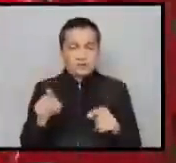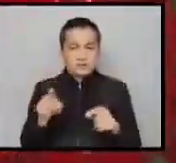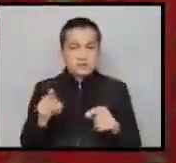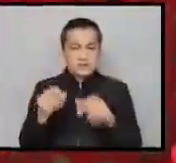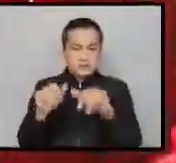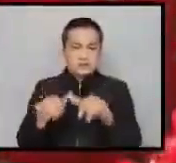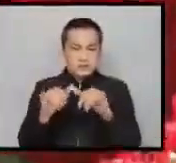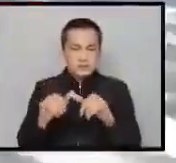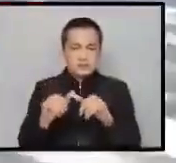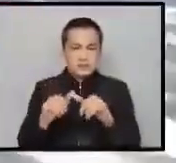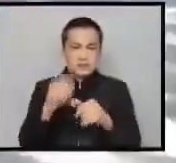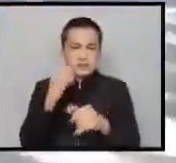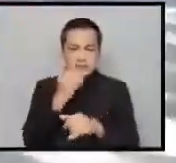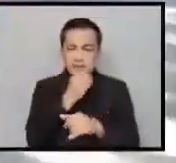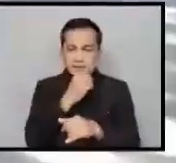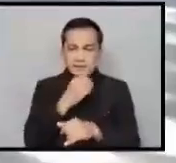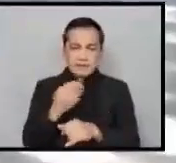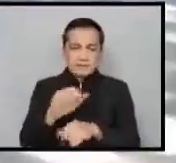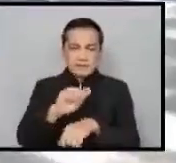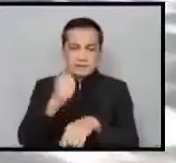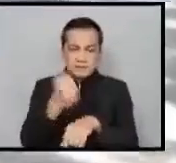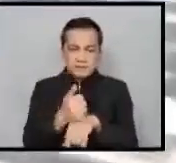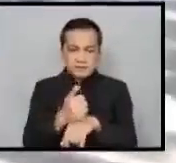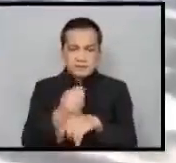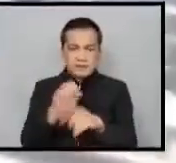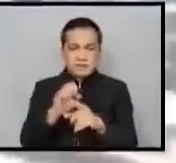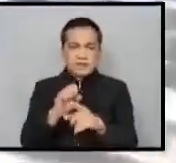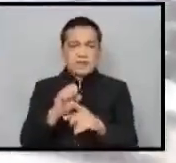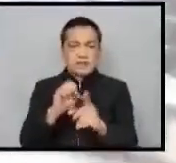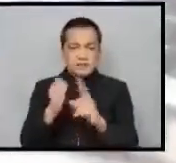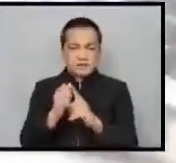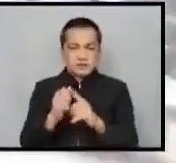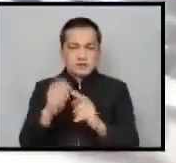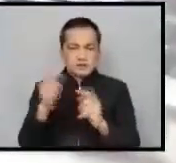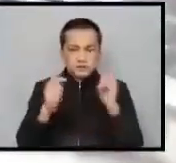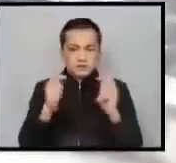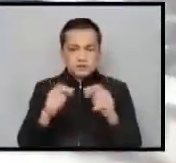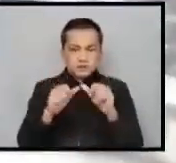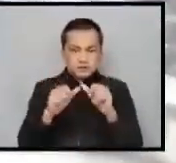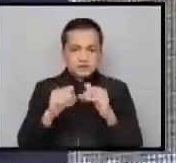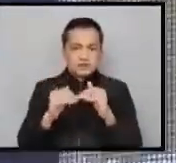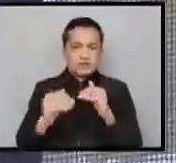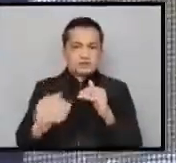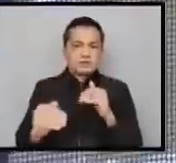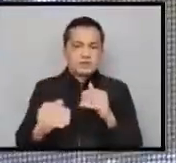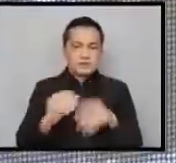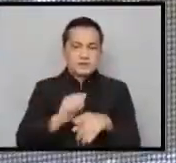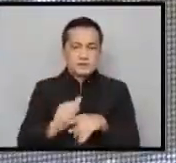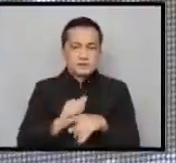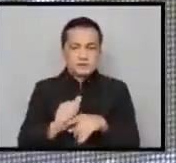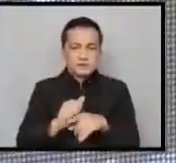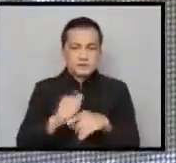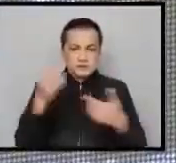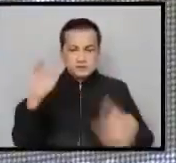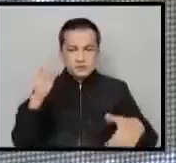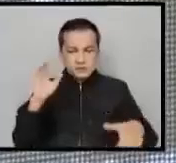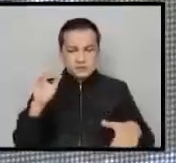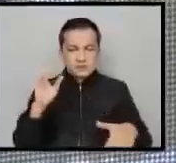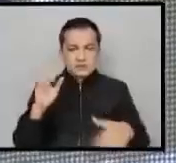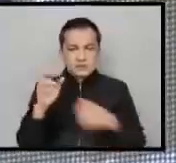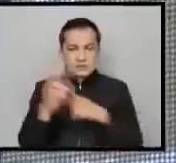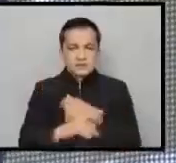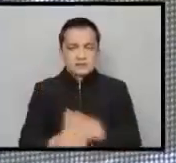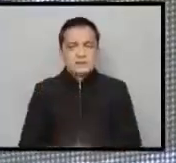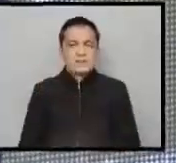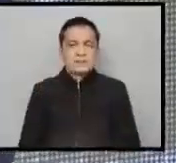Panagbanga na nagtataguyod ng ecotourism at sustainable practices ng Cordillera Region. After 3 years